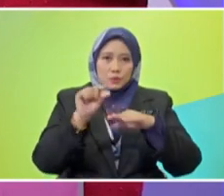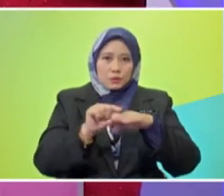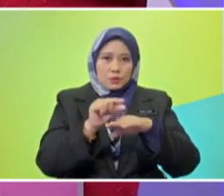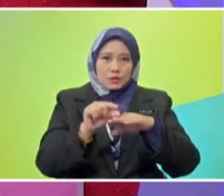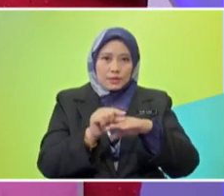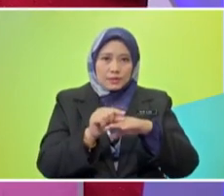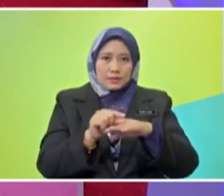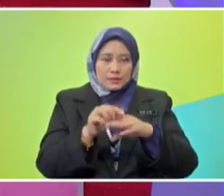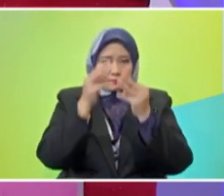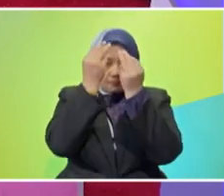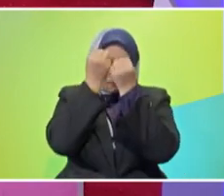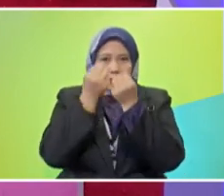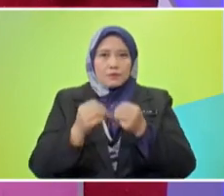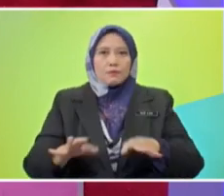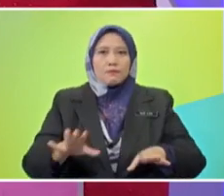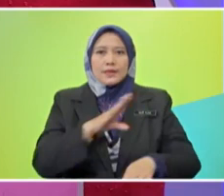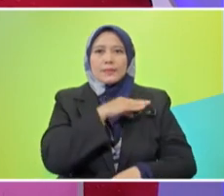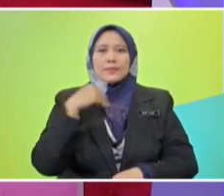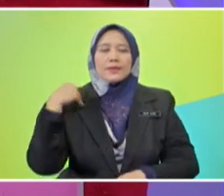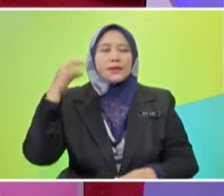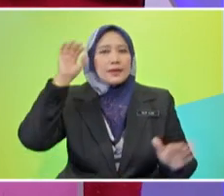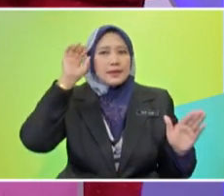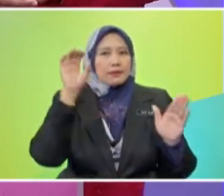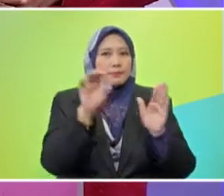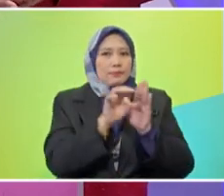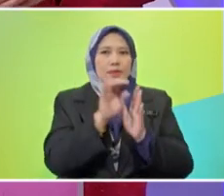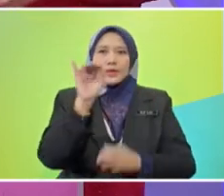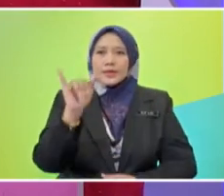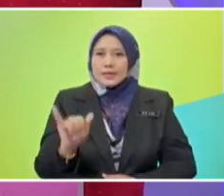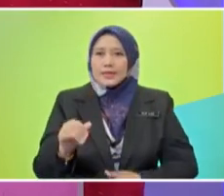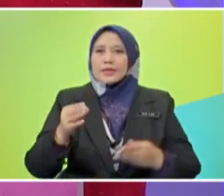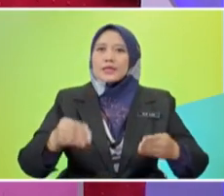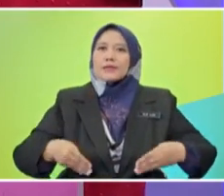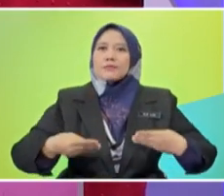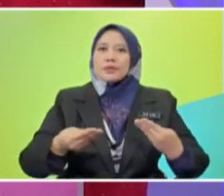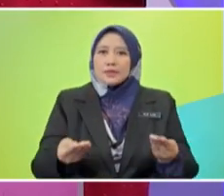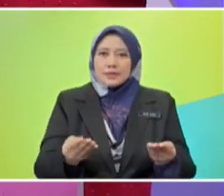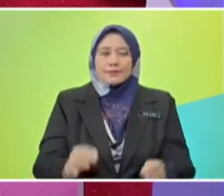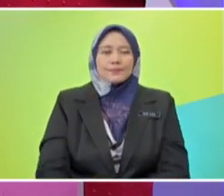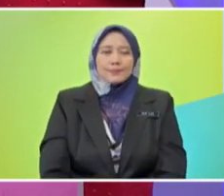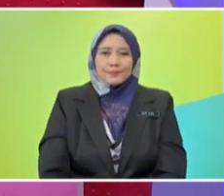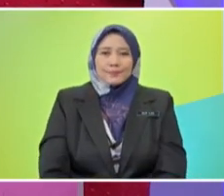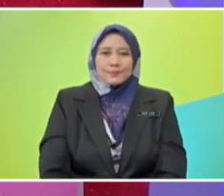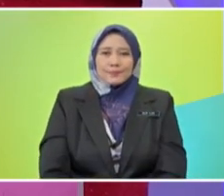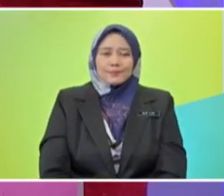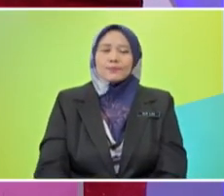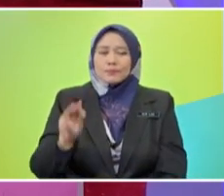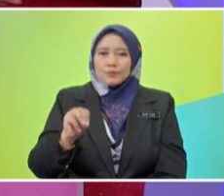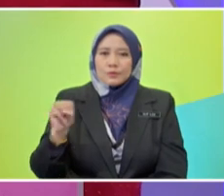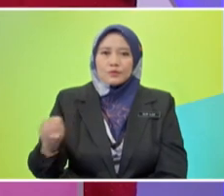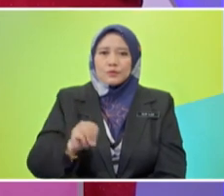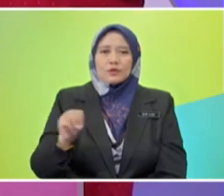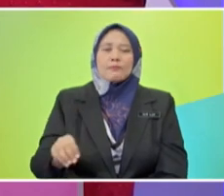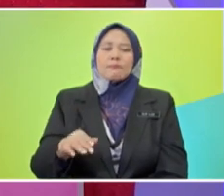murid-murid berdua yang ada pada hari ini, yang menemani kita pada hari ini, dia boleh melakukan aktiviti yang cikgu berikan.